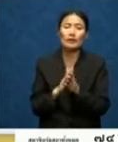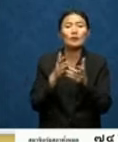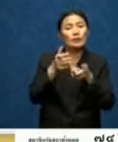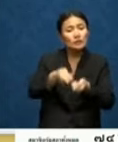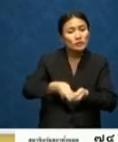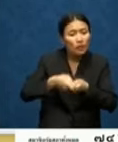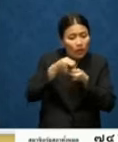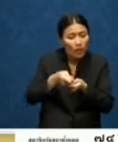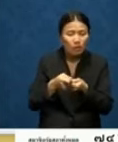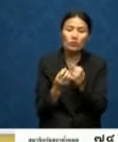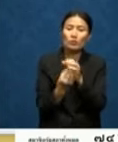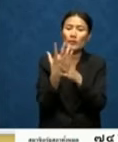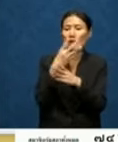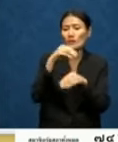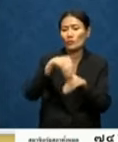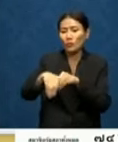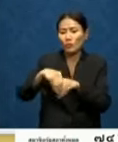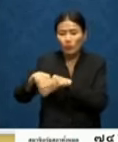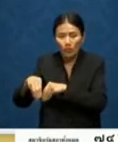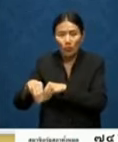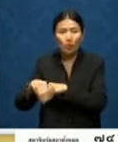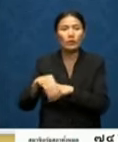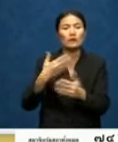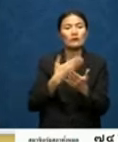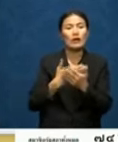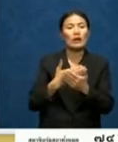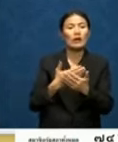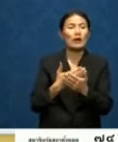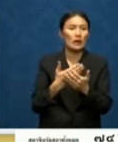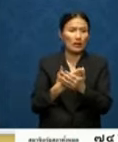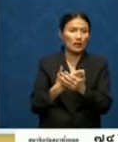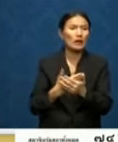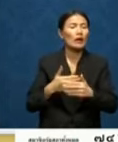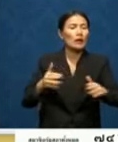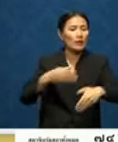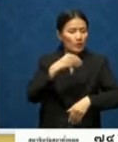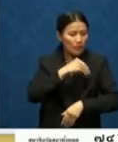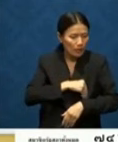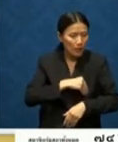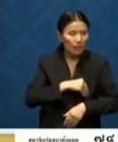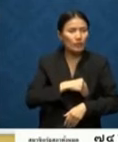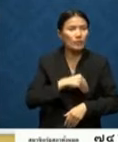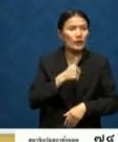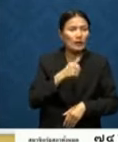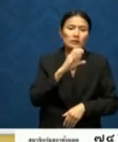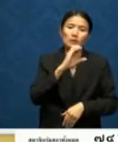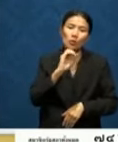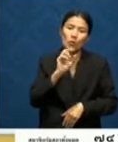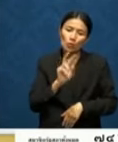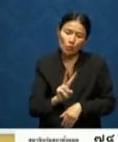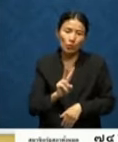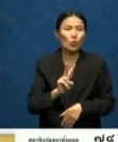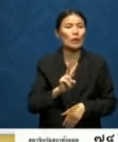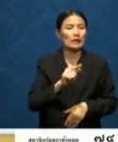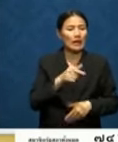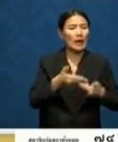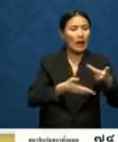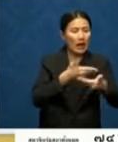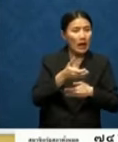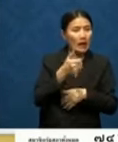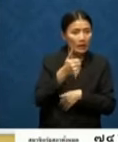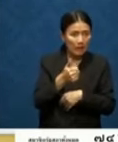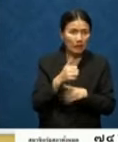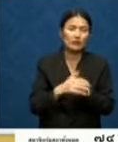ปลูกไม้ยืนต้นและพืชยืนต้นมีรายได้เสริมจากการขายคาร์บอนเครดิตข้อที่ 5ครับเป็น